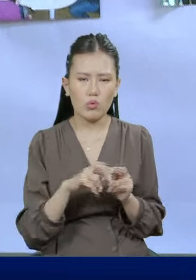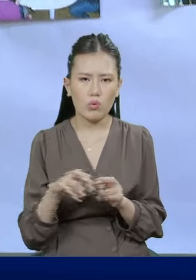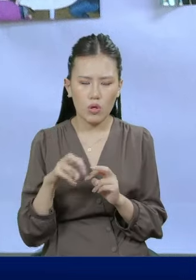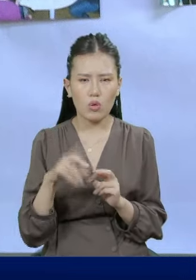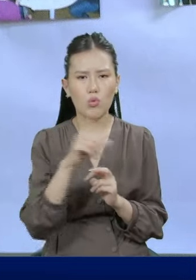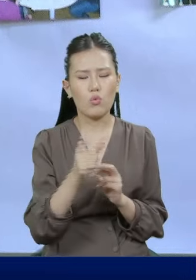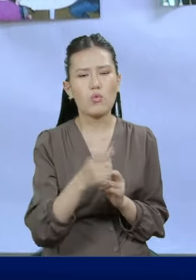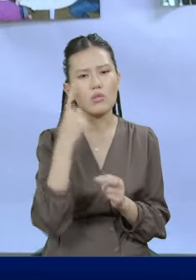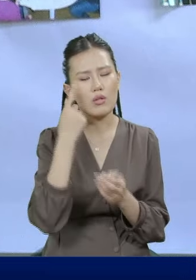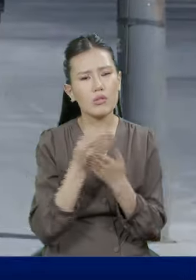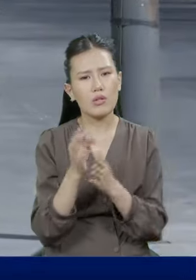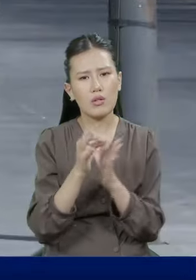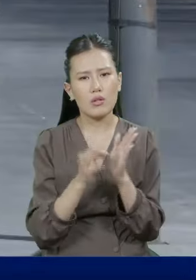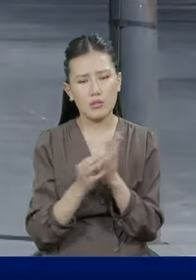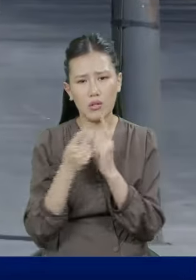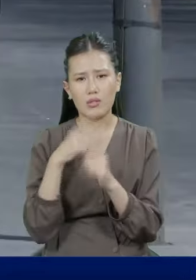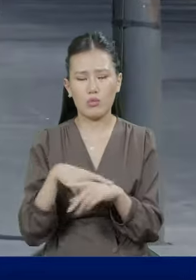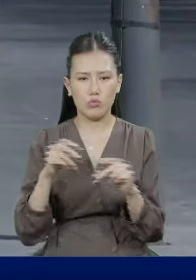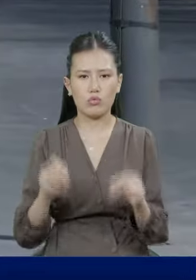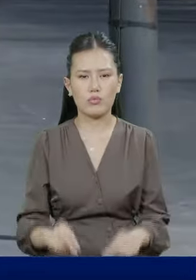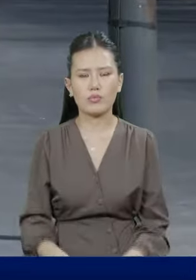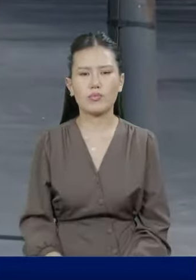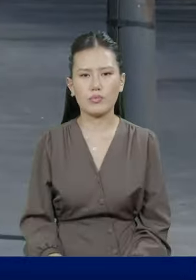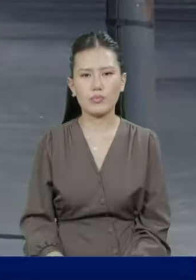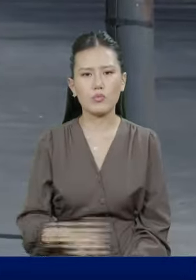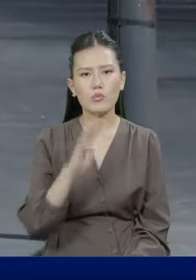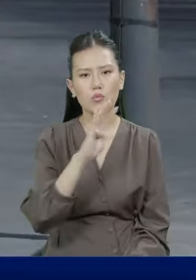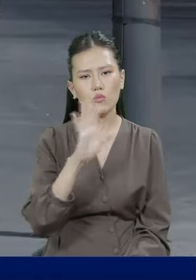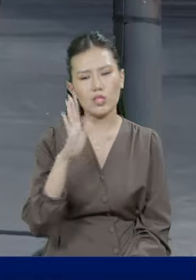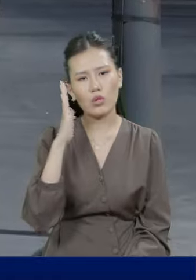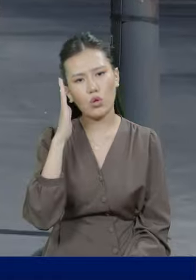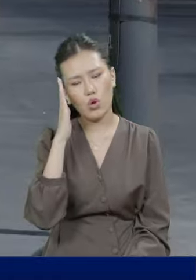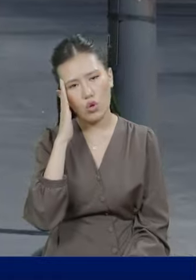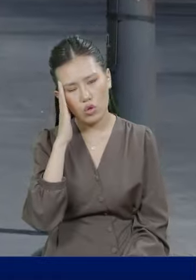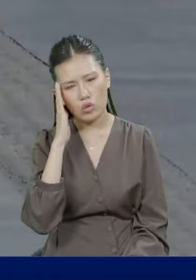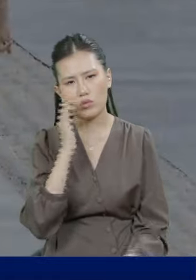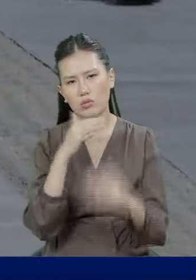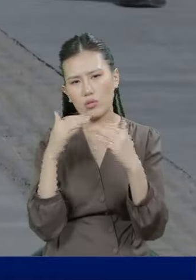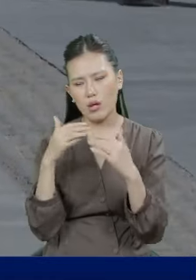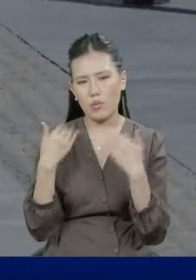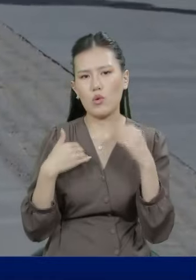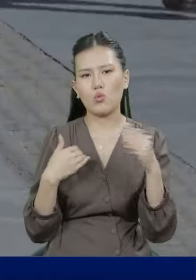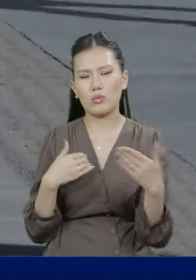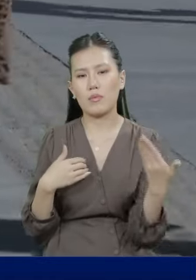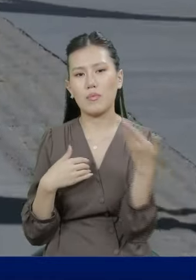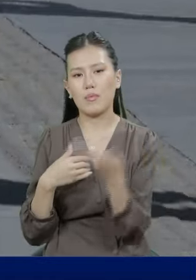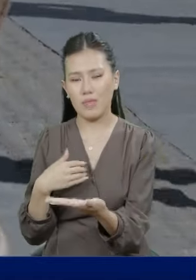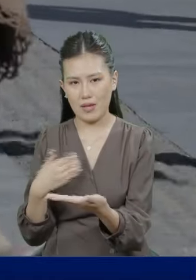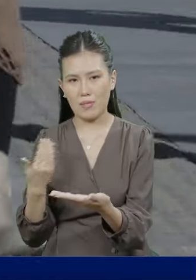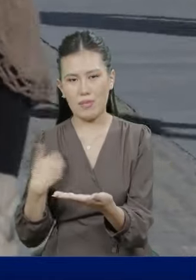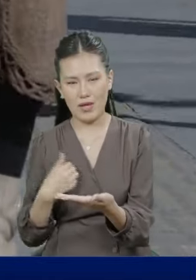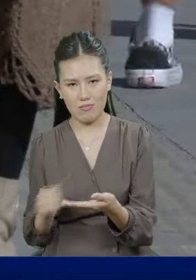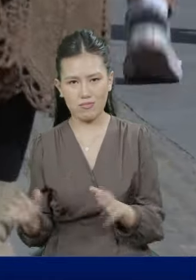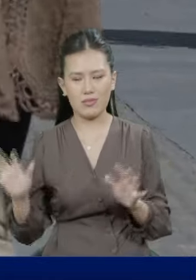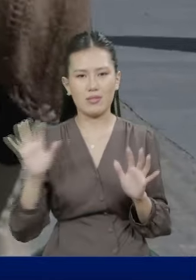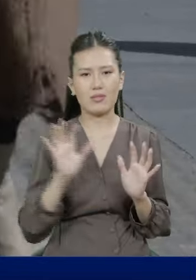суртаа шийдэх цаг болсон гэж үзэж байна. 45 хоногийн багшлах эрх олох энэхүү журам нь боловсролын салбарт ямар үр дүн авчирхыг